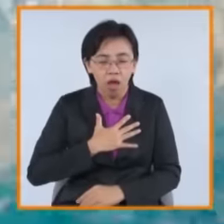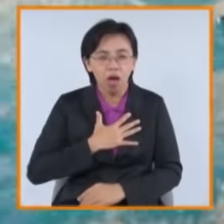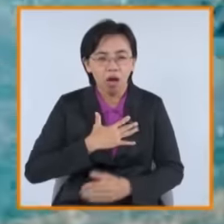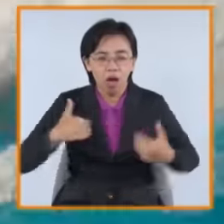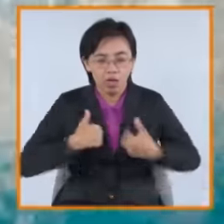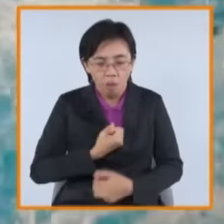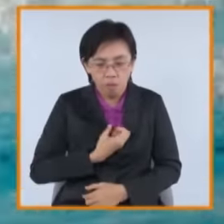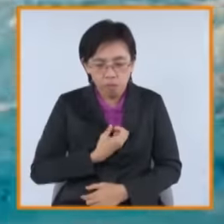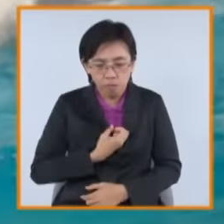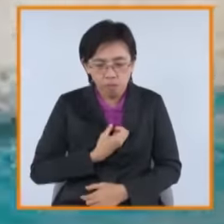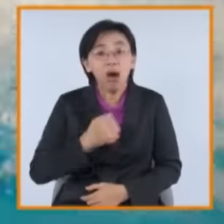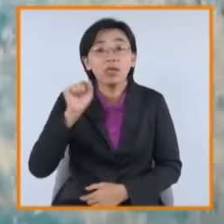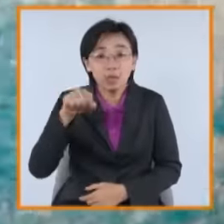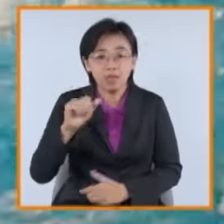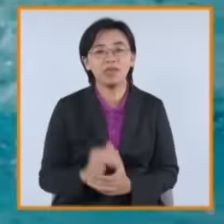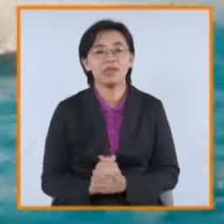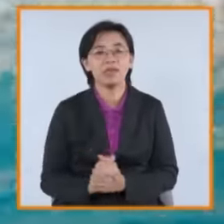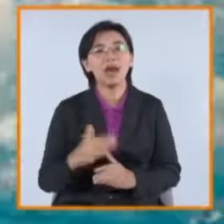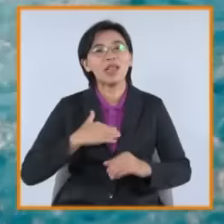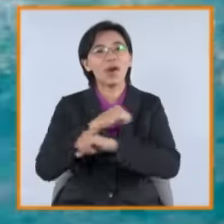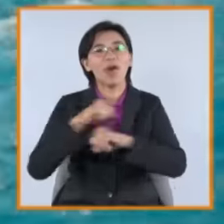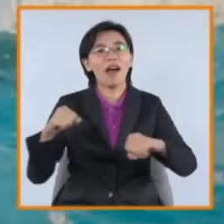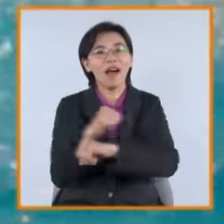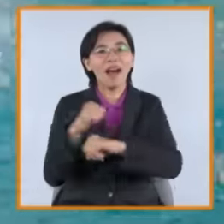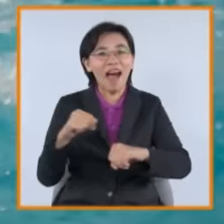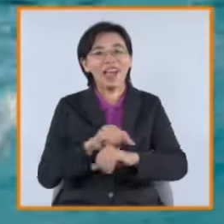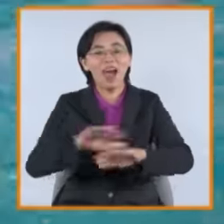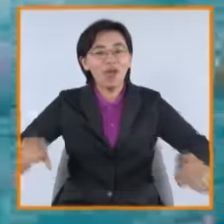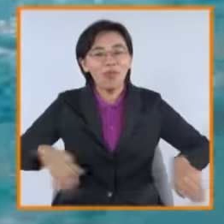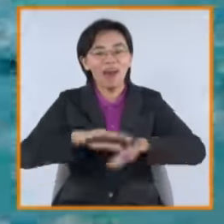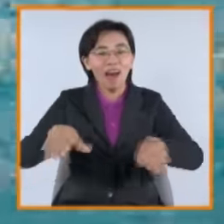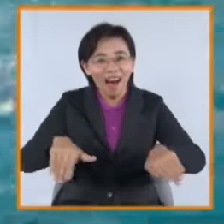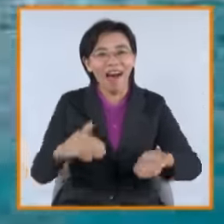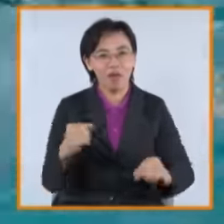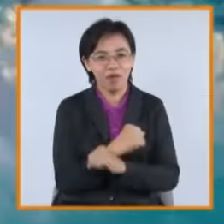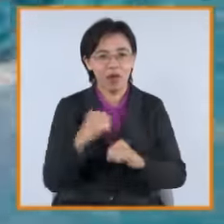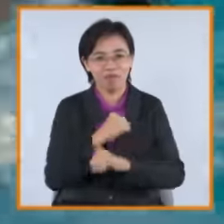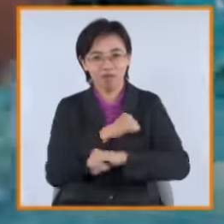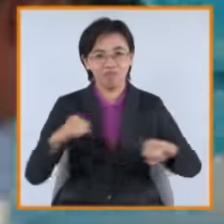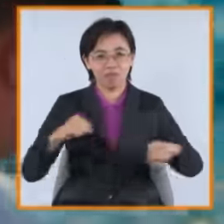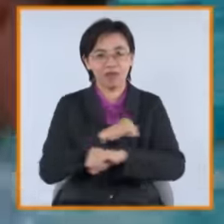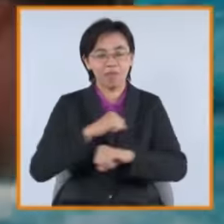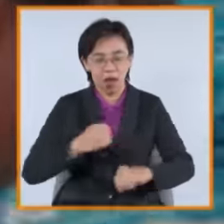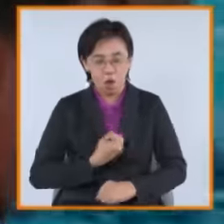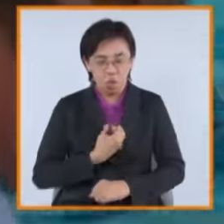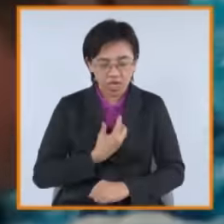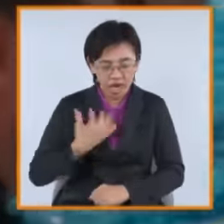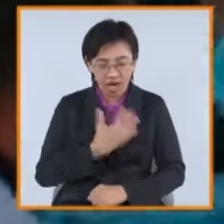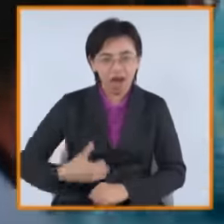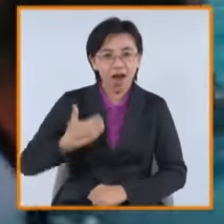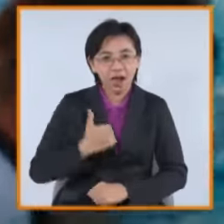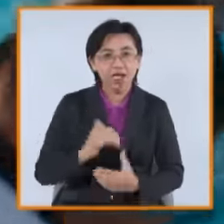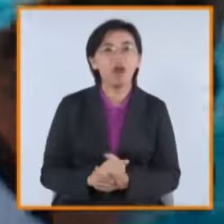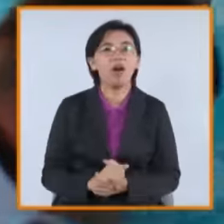ใจเต้นเร็วใช่ไหมคะแต่เมื่อเราออกกำลังกายระบบแอโรบิกหรือมีการสร้างความแข็งแรงกล้ามเนื้อหัวใจและไหลเวียนเลือดด้วยเนี่ย